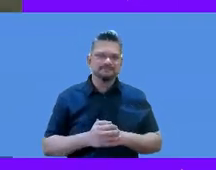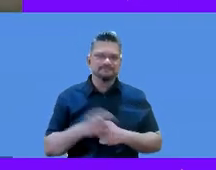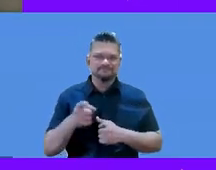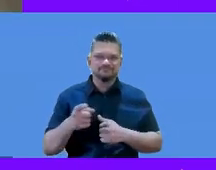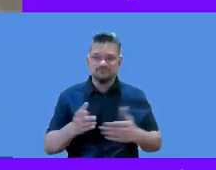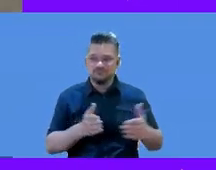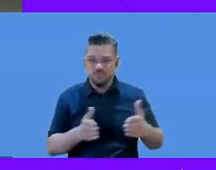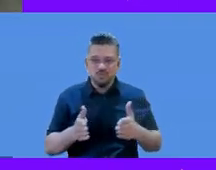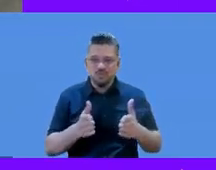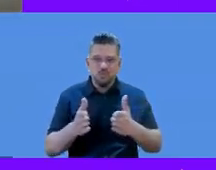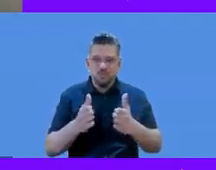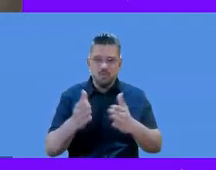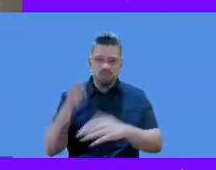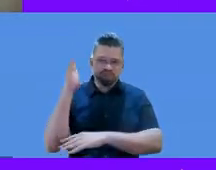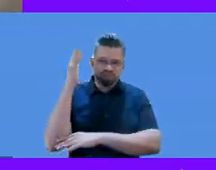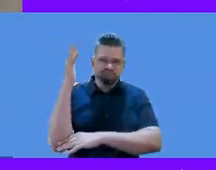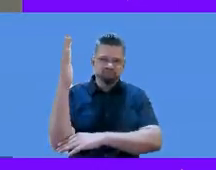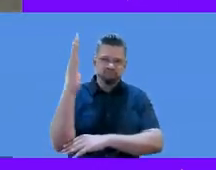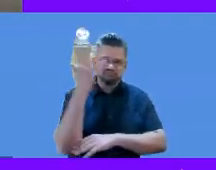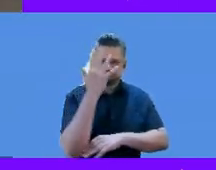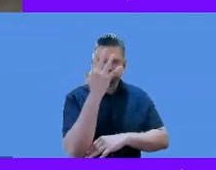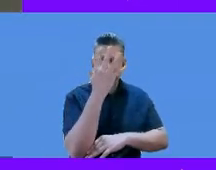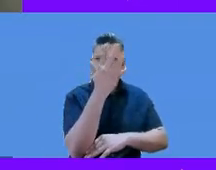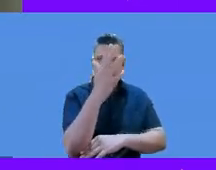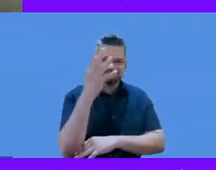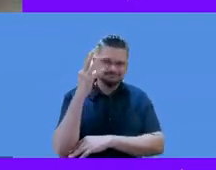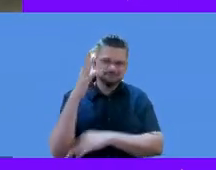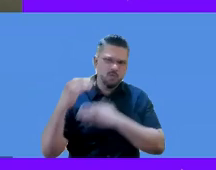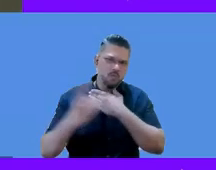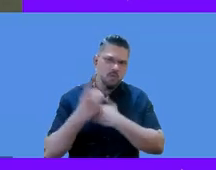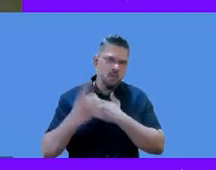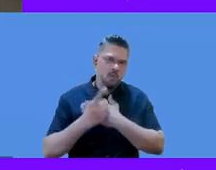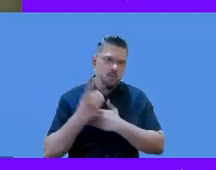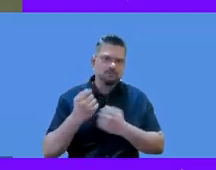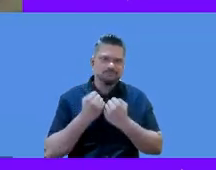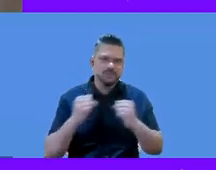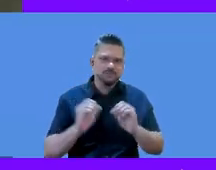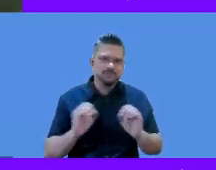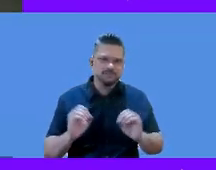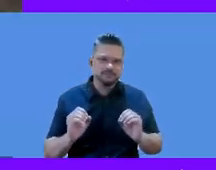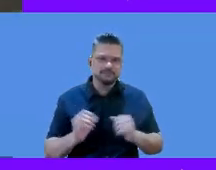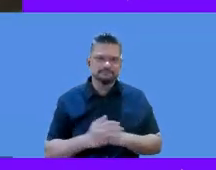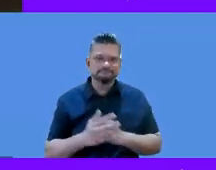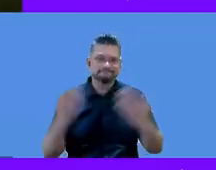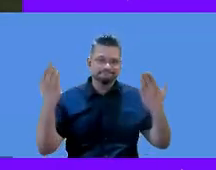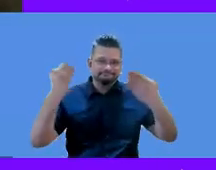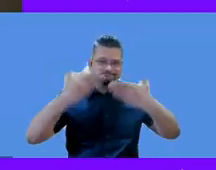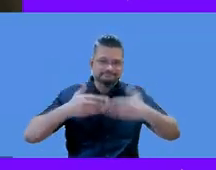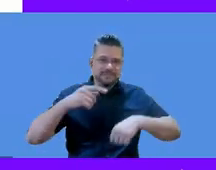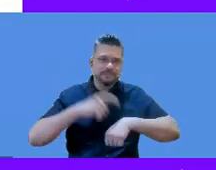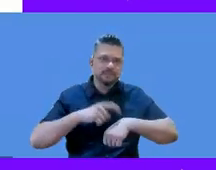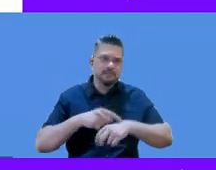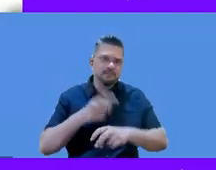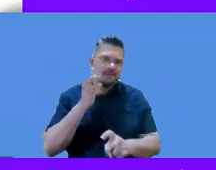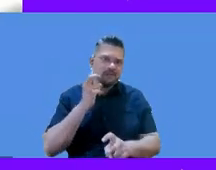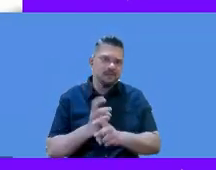wenda wowe n'ikibazo ntabwo byabyoroshye wenyine nagwanye nuko rwose hegereye amahoteli